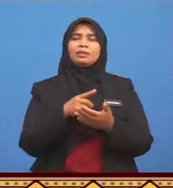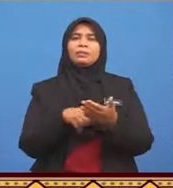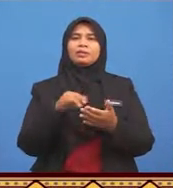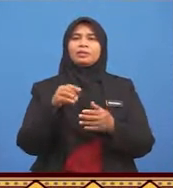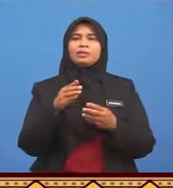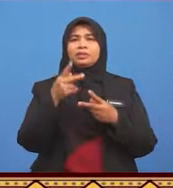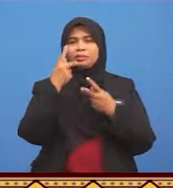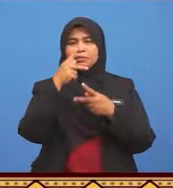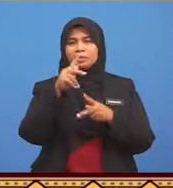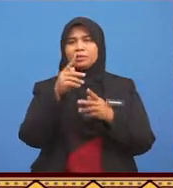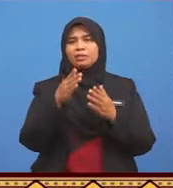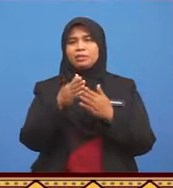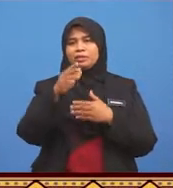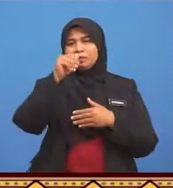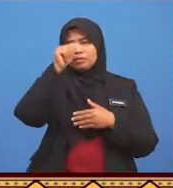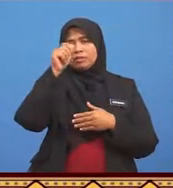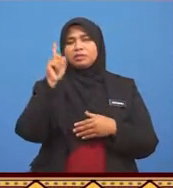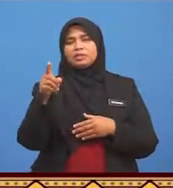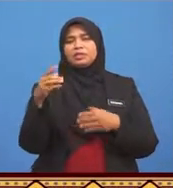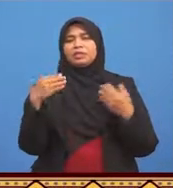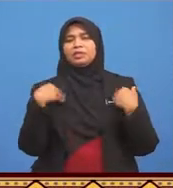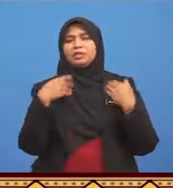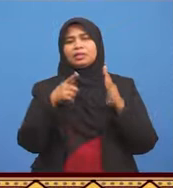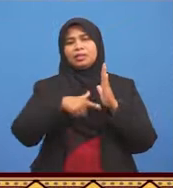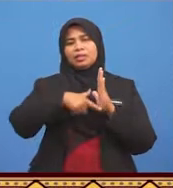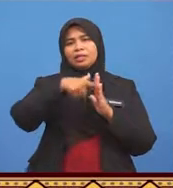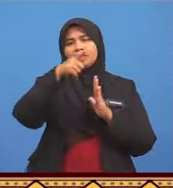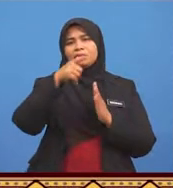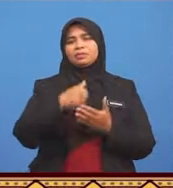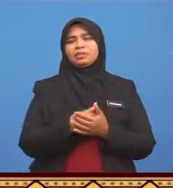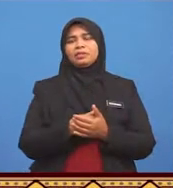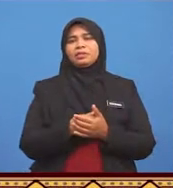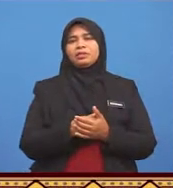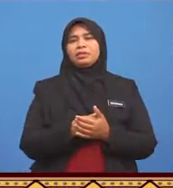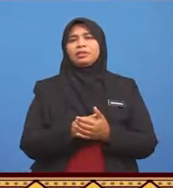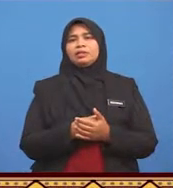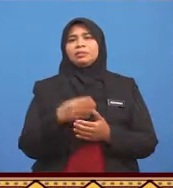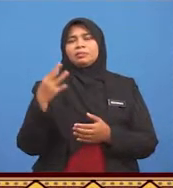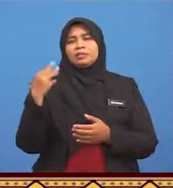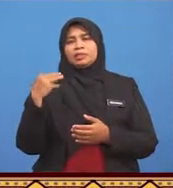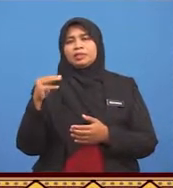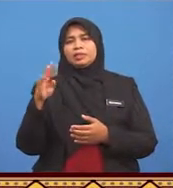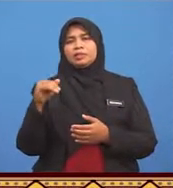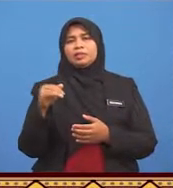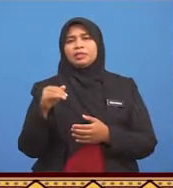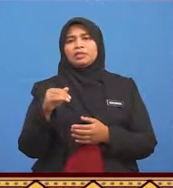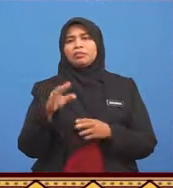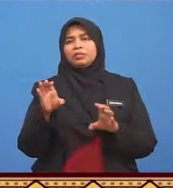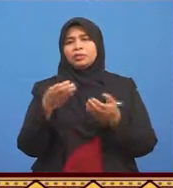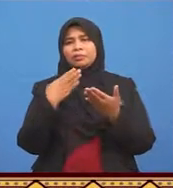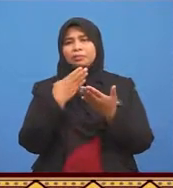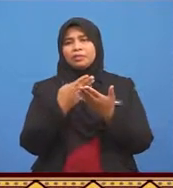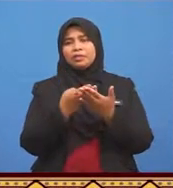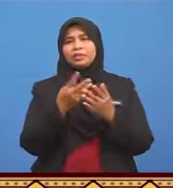Allah pasti ada kelebihan dan hikmah tersendiri. Lebih-lebih lagi mereka yang menyantuni